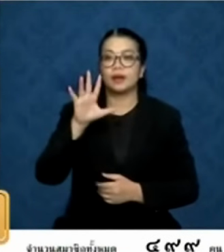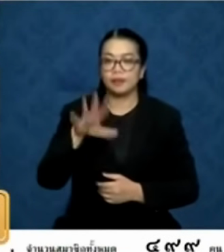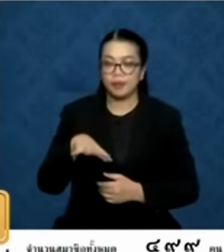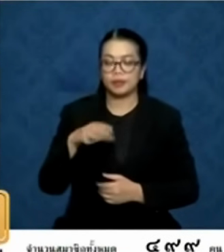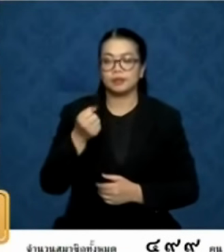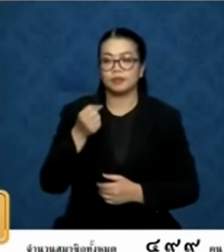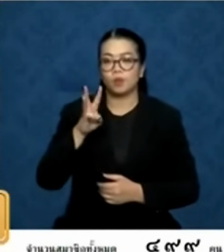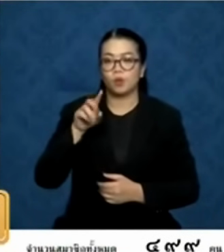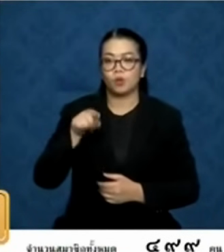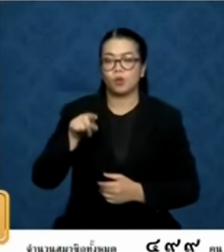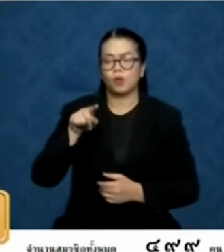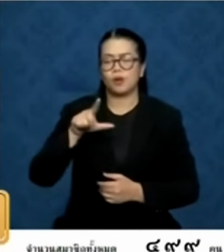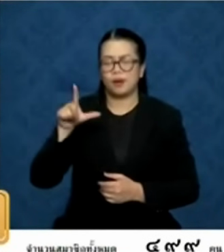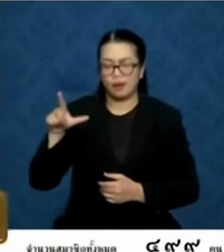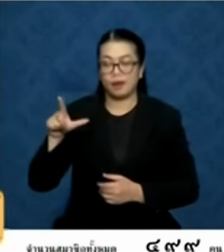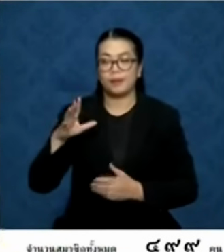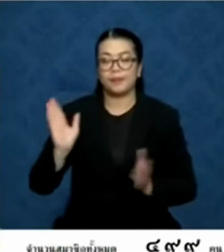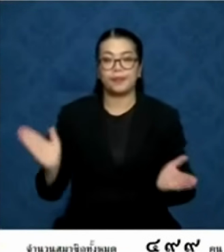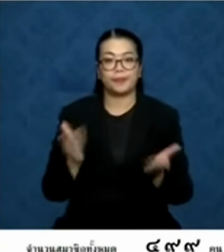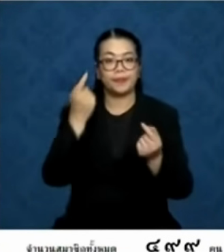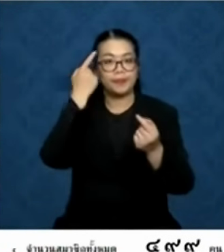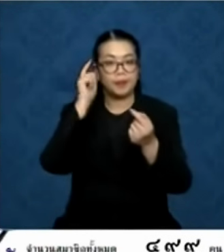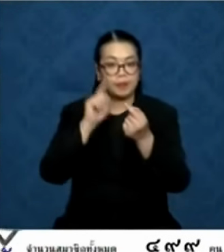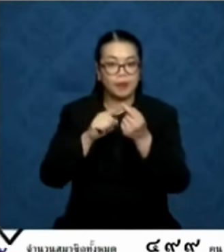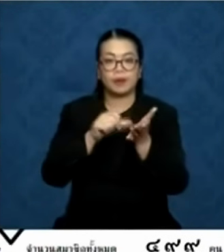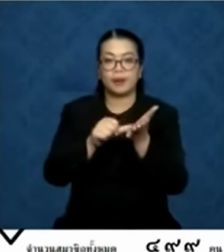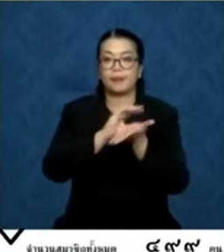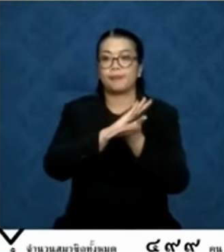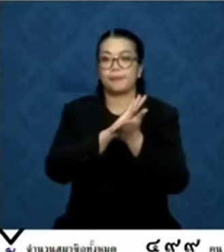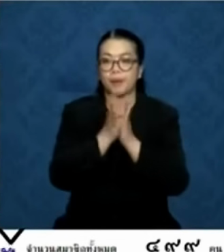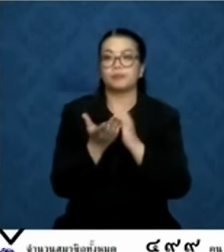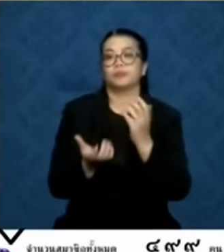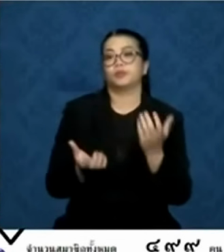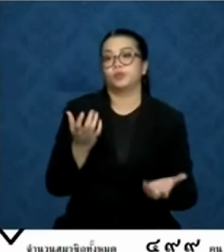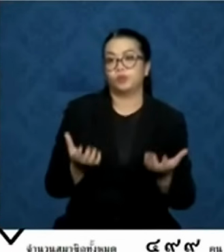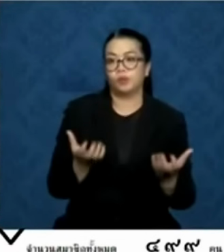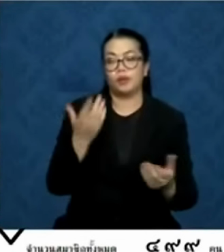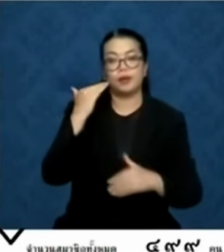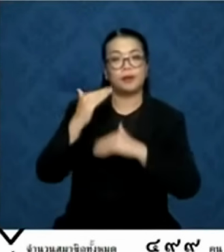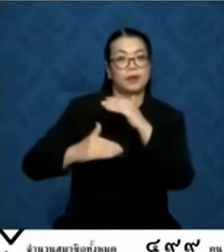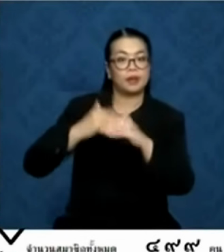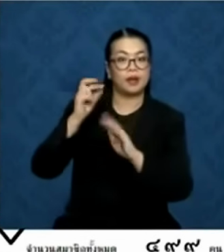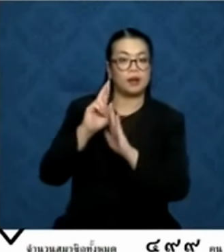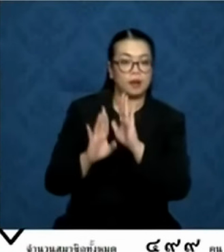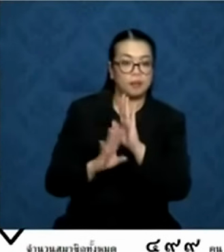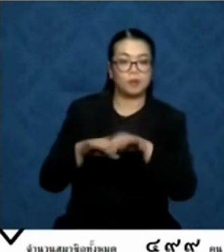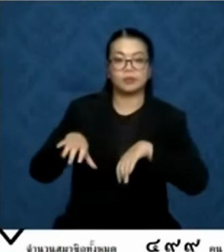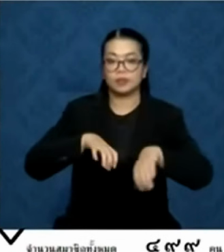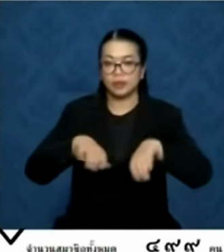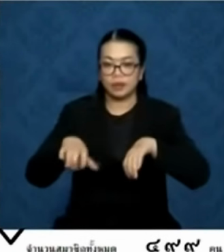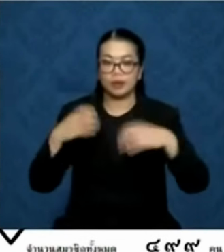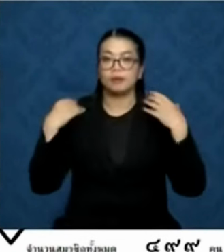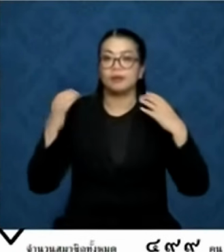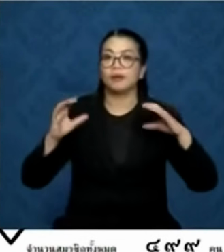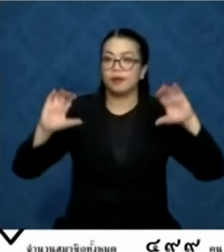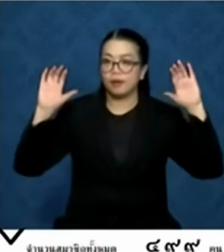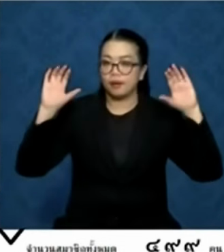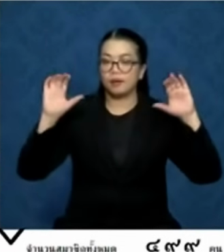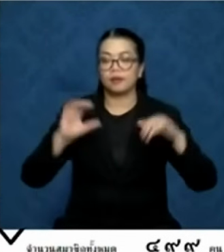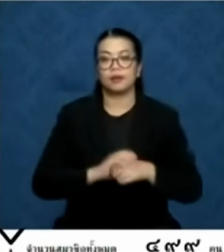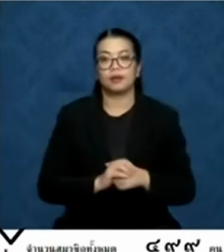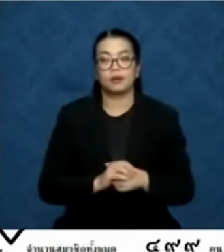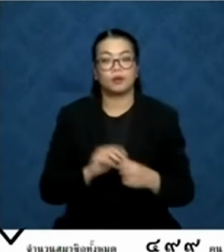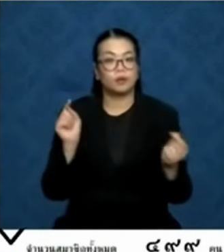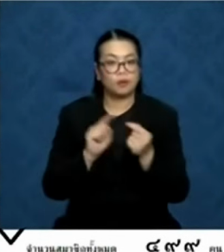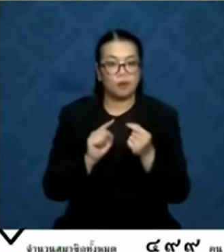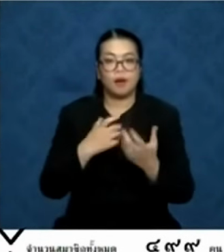425,216.6 ล้านบาทเพื่อสนับสนุนเป้าหมายยุทธศาสตร์ด้านการปรับสมดุลและการพัฒนาระบบการบริหารจัดการภาครัฐตอบสน